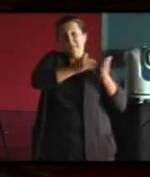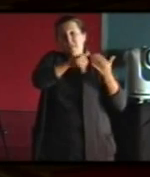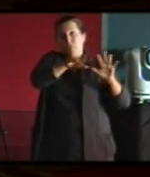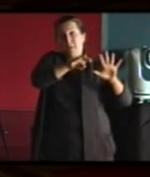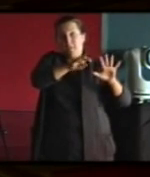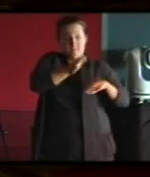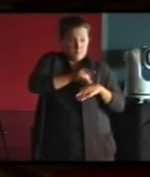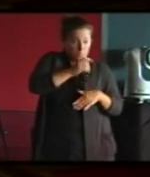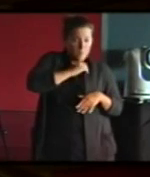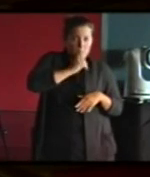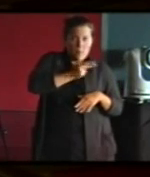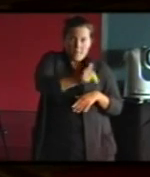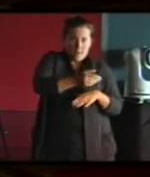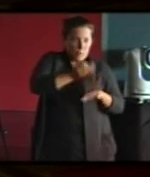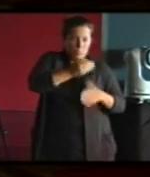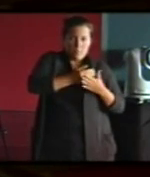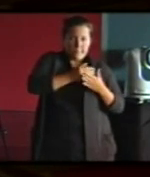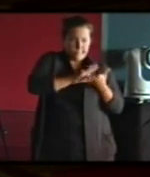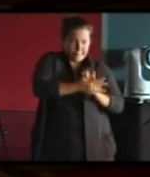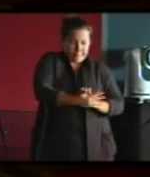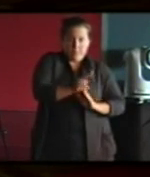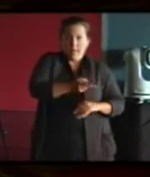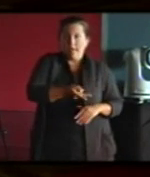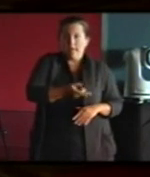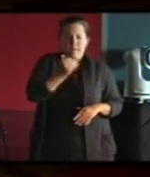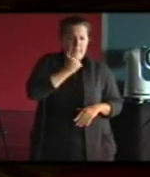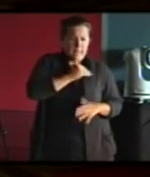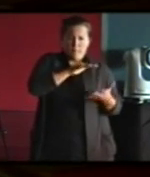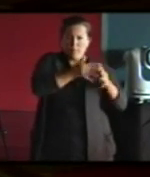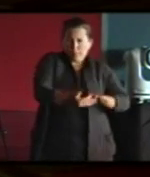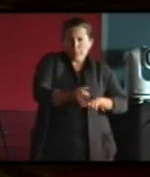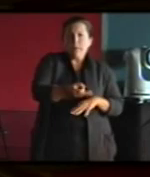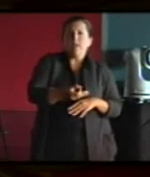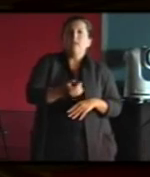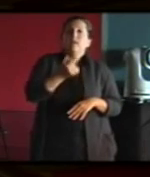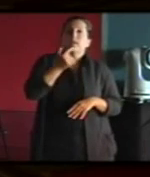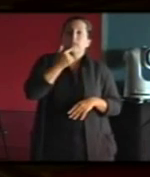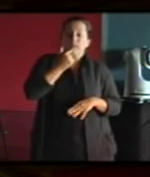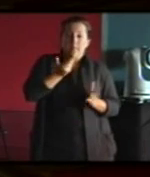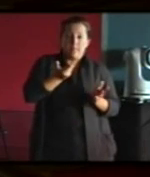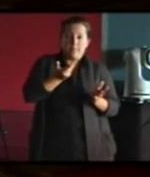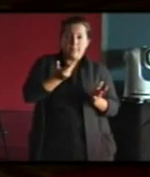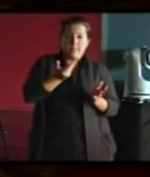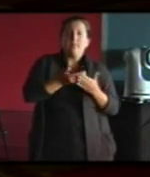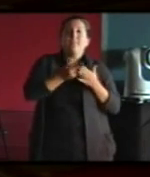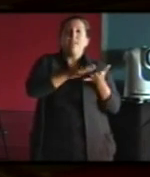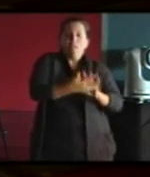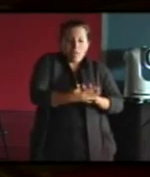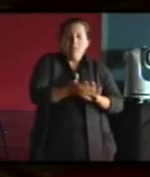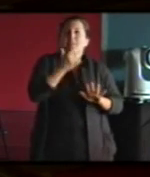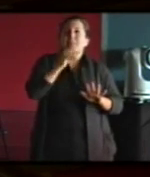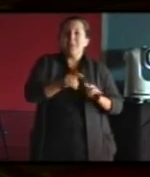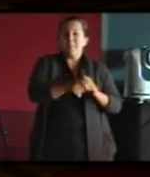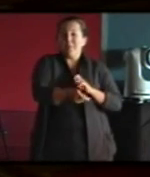en voie d'obsolescence extraordinairement rapide. Ce qui représente, et quand on dit en voie d'obsolescence, ça a quoi